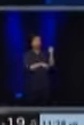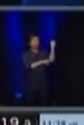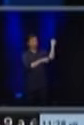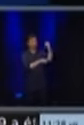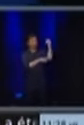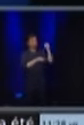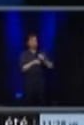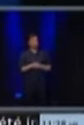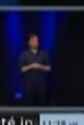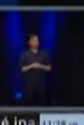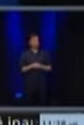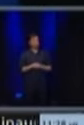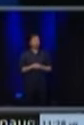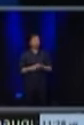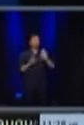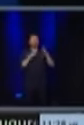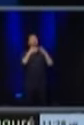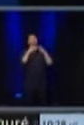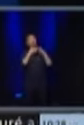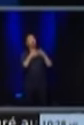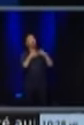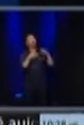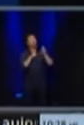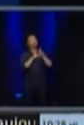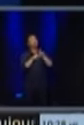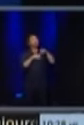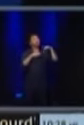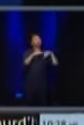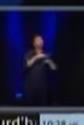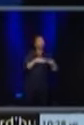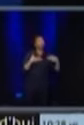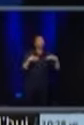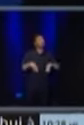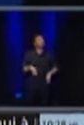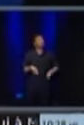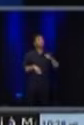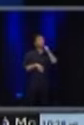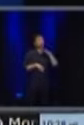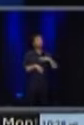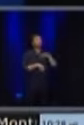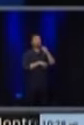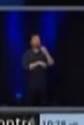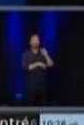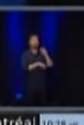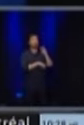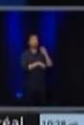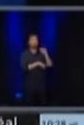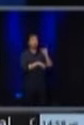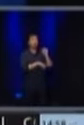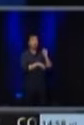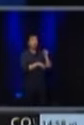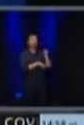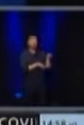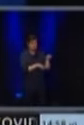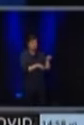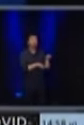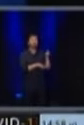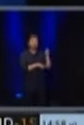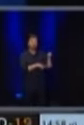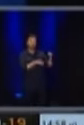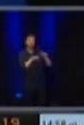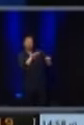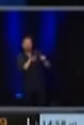demandé à Mme Savoie, notre sous-ministre, de vraiment faire une tournée là, pour aller rencontrer tous